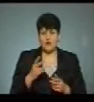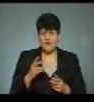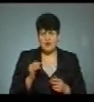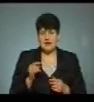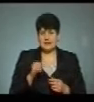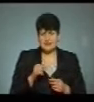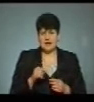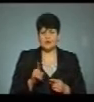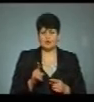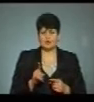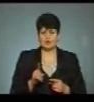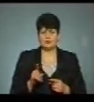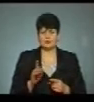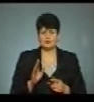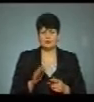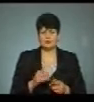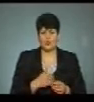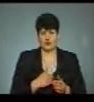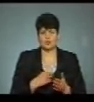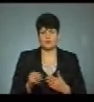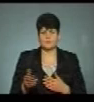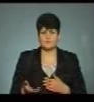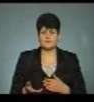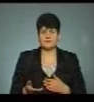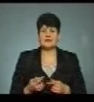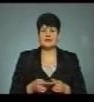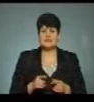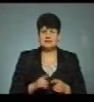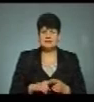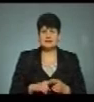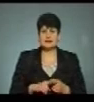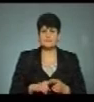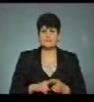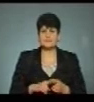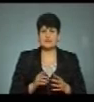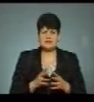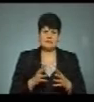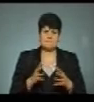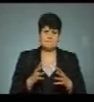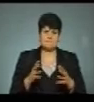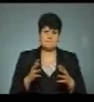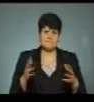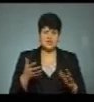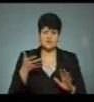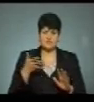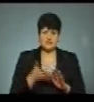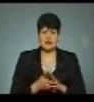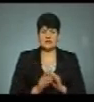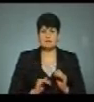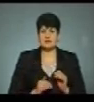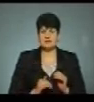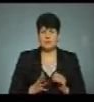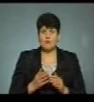майно, під яке ви будете придбавати. Це значно збільшить витрати підприємства